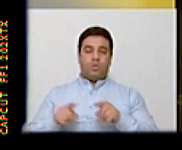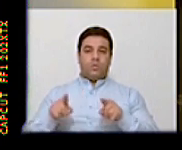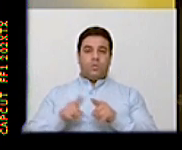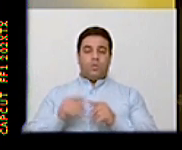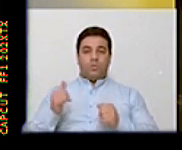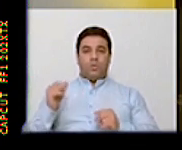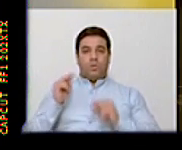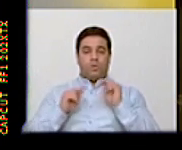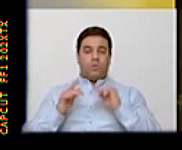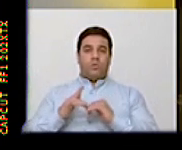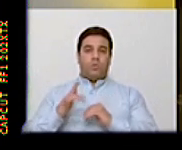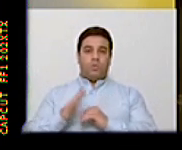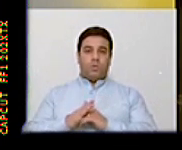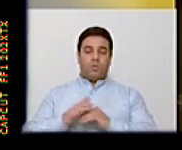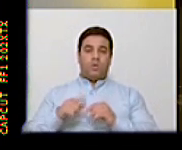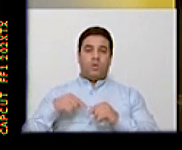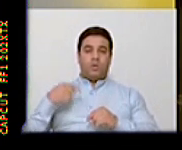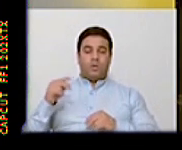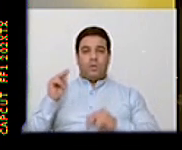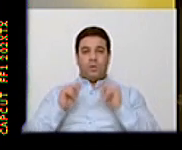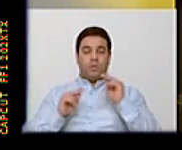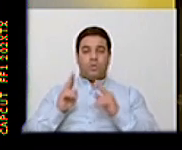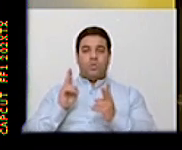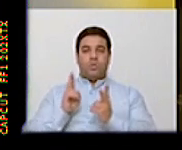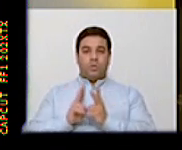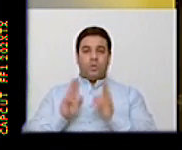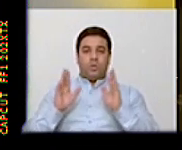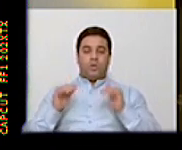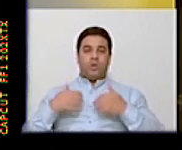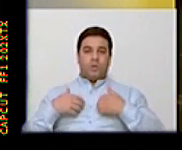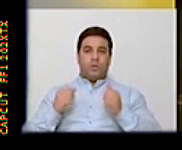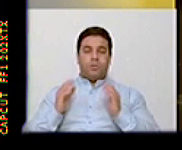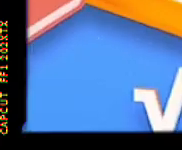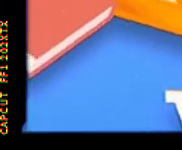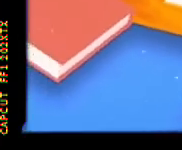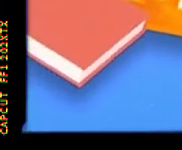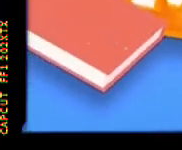bugungi darsimiz nihoyasiga yetdi. Keyingi darslarda uchrashguncha xayr.